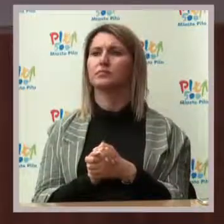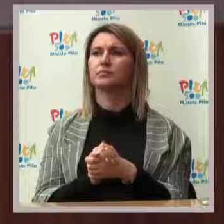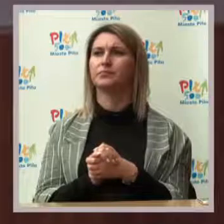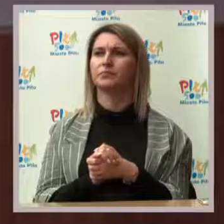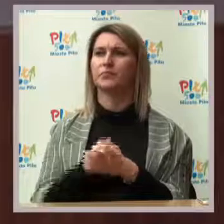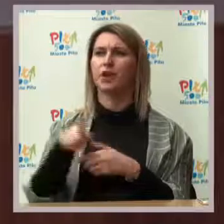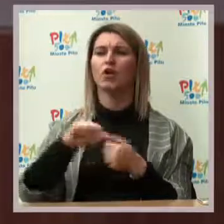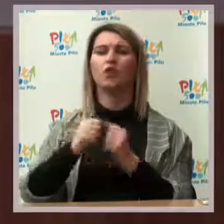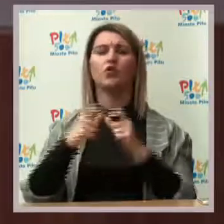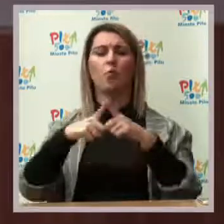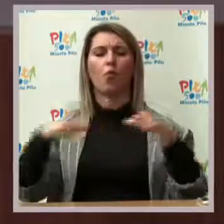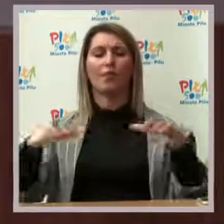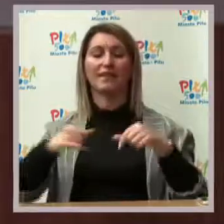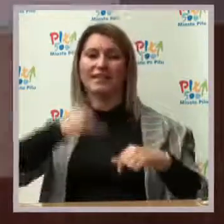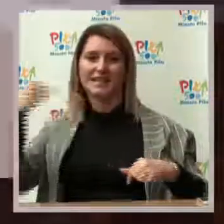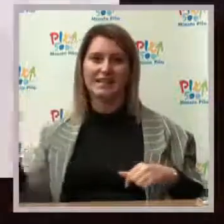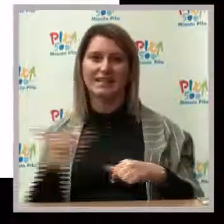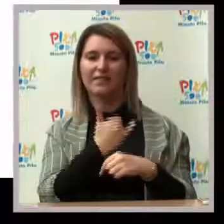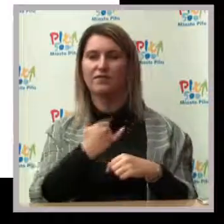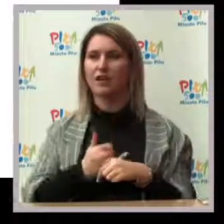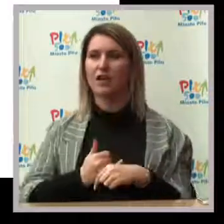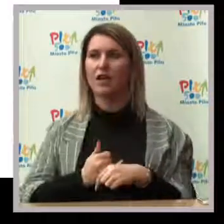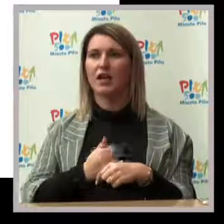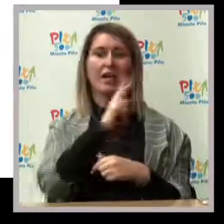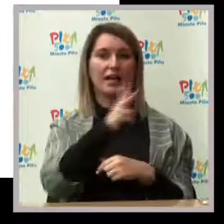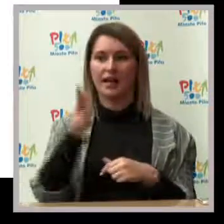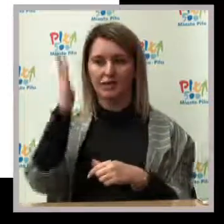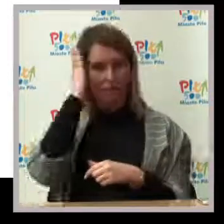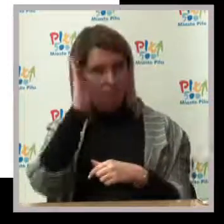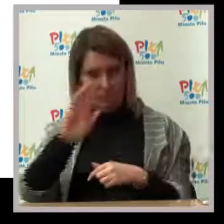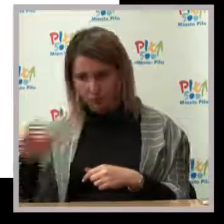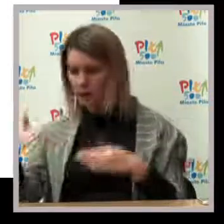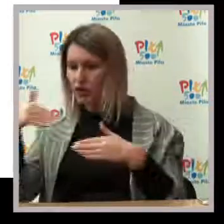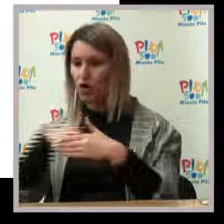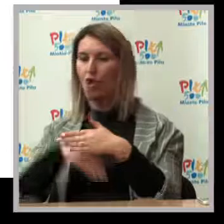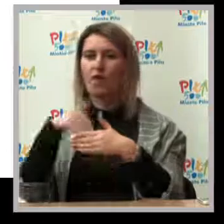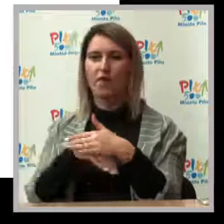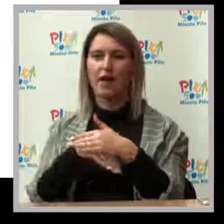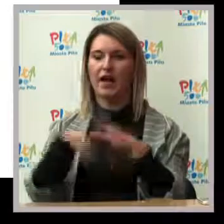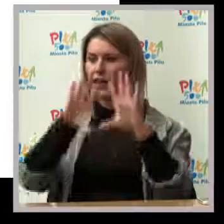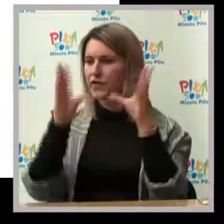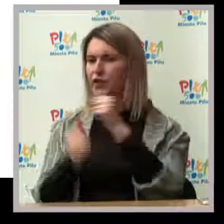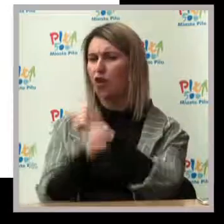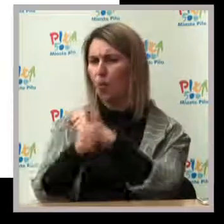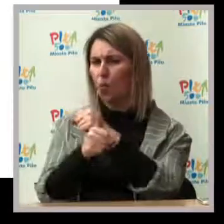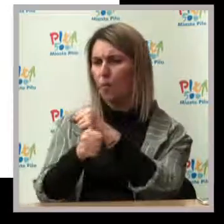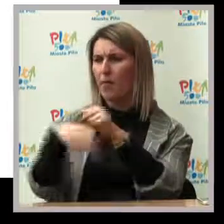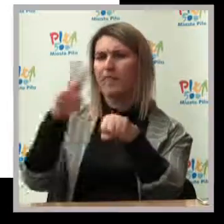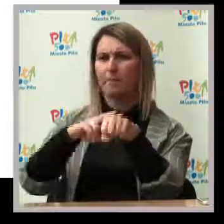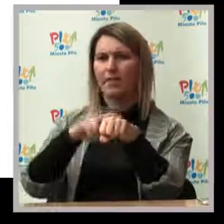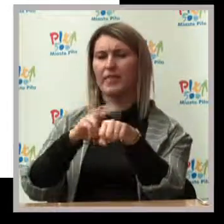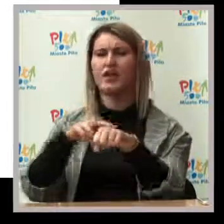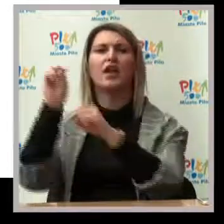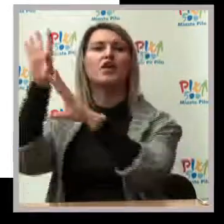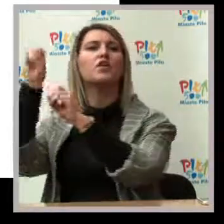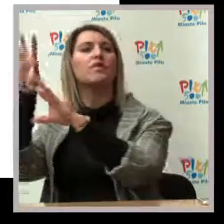są umieszczane przez mieszkańców z dokumentacją medyczną, z informacjami o stanie